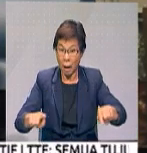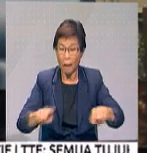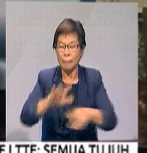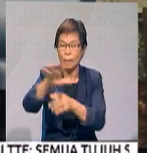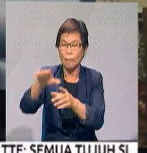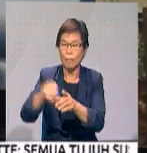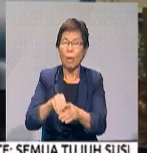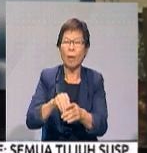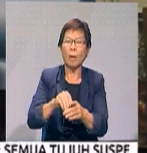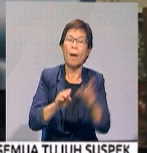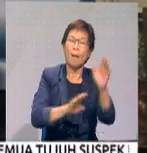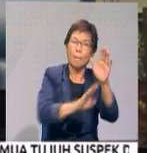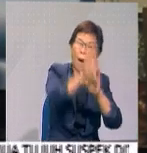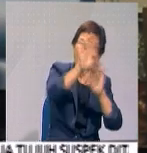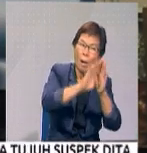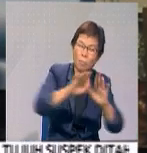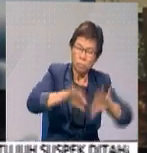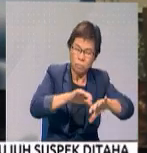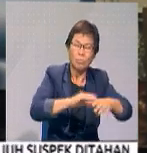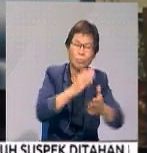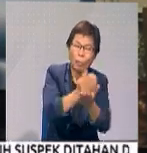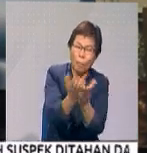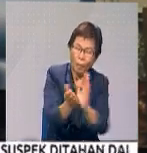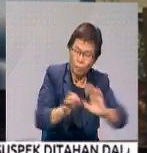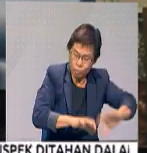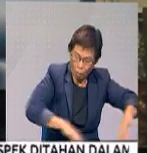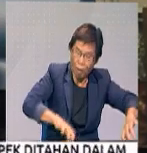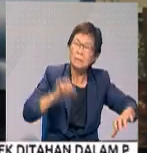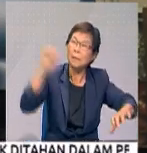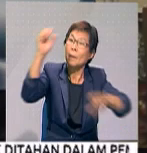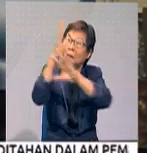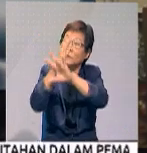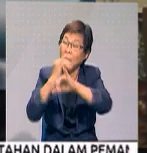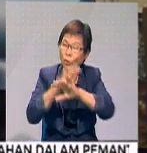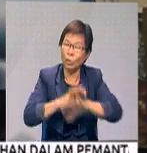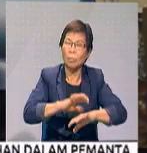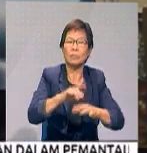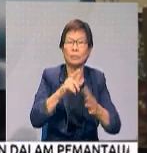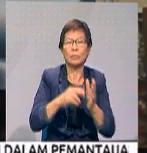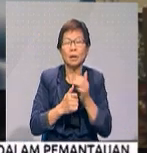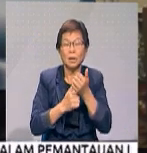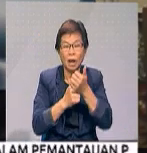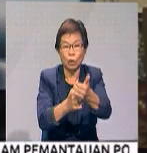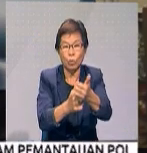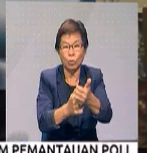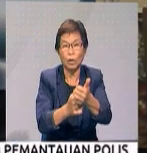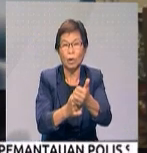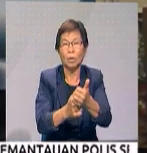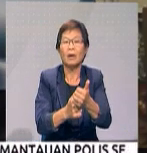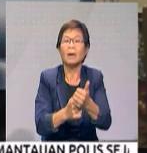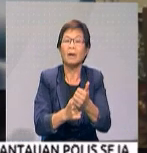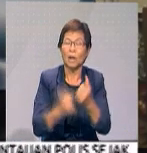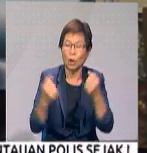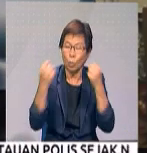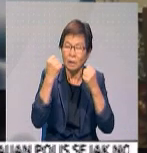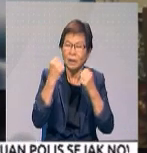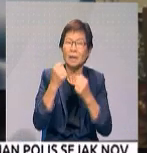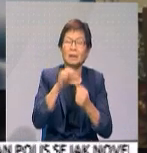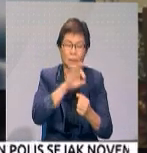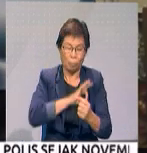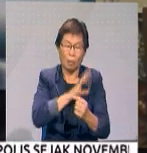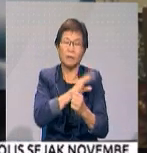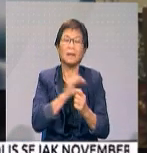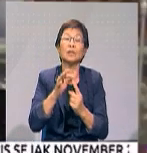melibatkan pengagihan pembangunan kepada Sabah dan Sarawak berasaskan kepada kekuatan dan keunikan kedua-dua negeri ini.